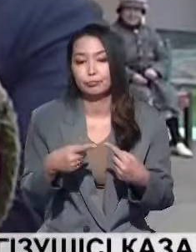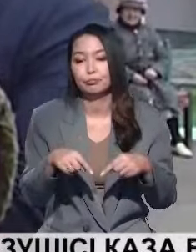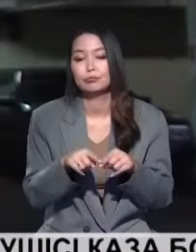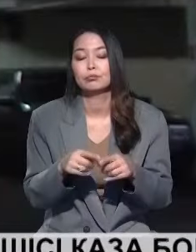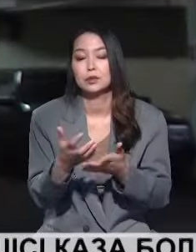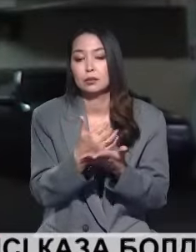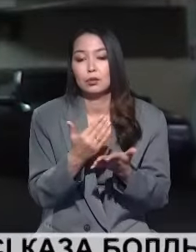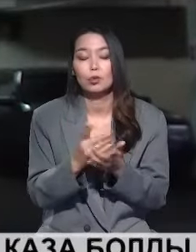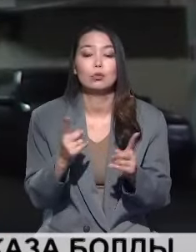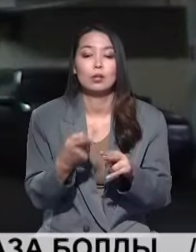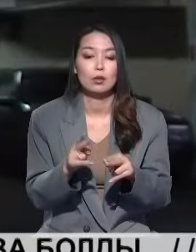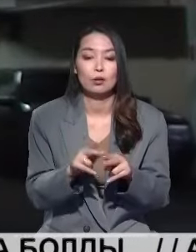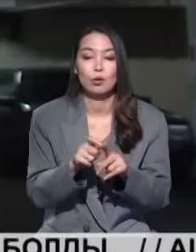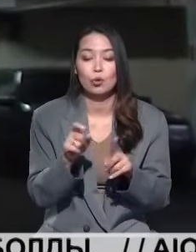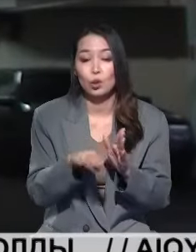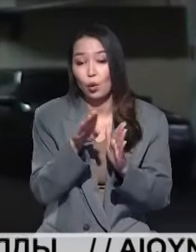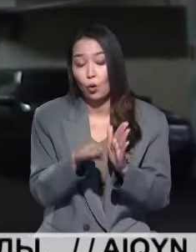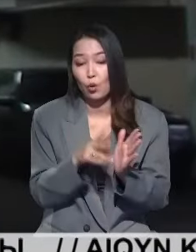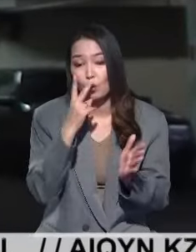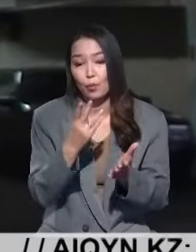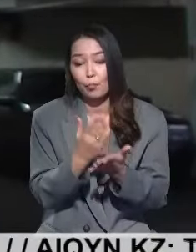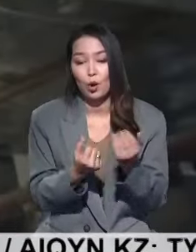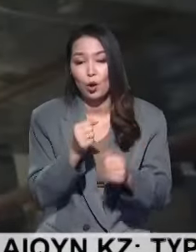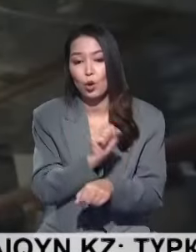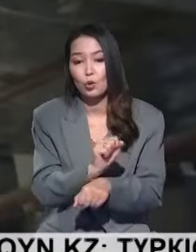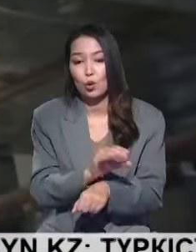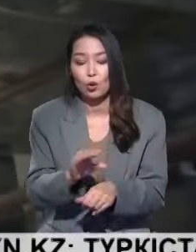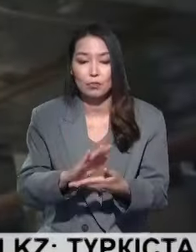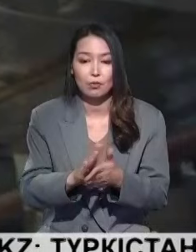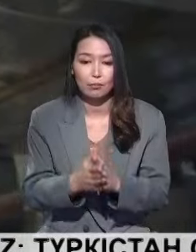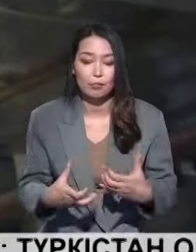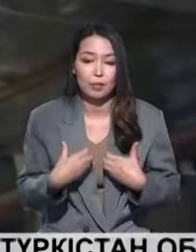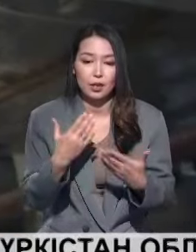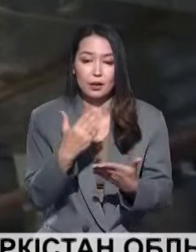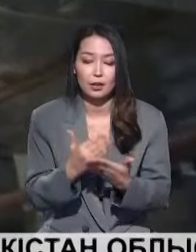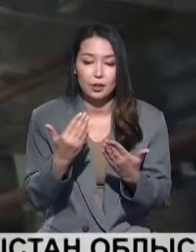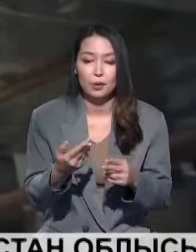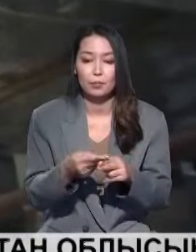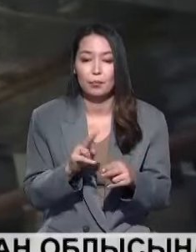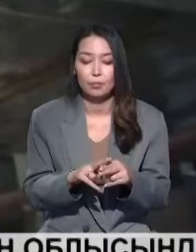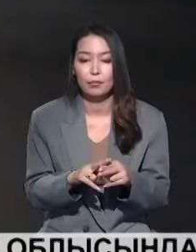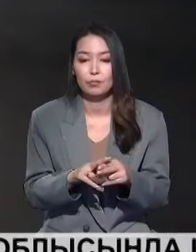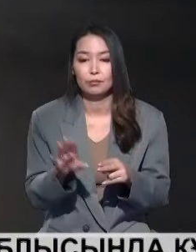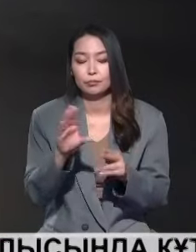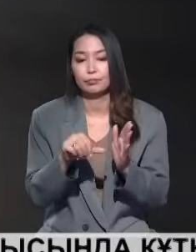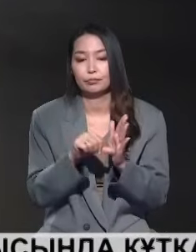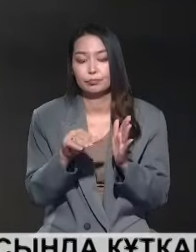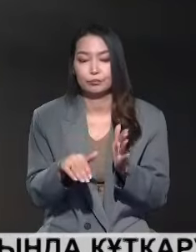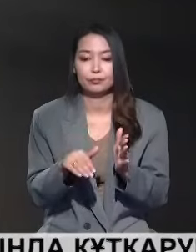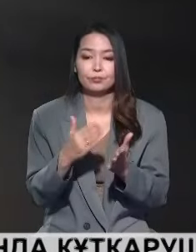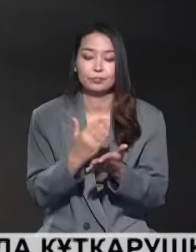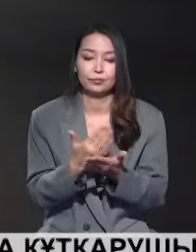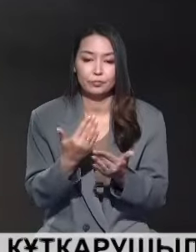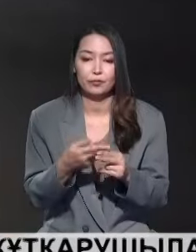деген сұмдық? Ал жер асты көлік тұрағының жағдайы тіпті мүшкіл. Тұраққа көлігін қою үшін әр адам 6000 теңге тапсырады, бірақ осыған дейін